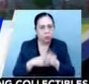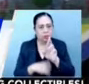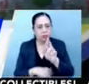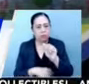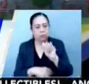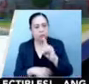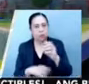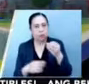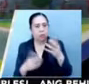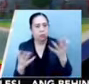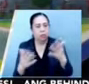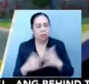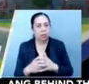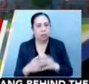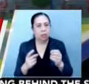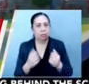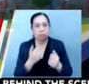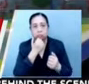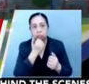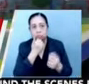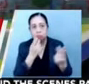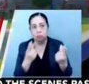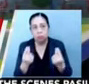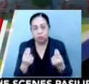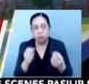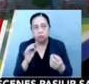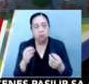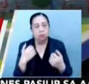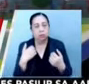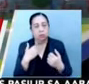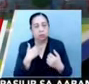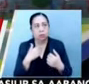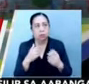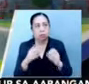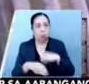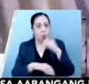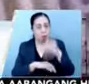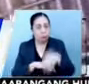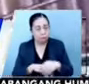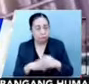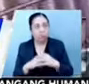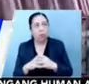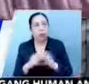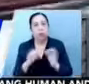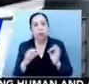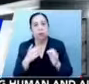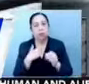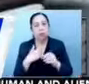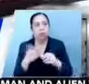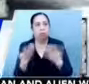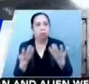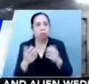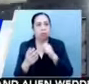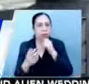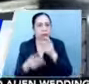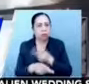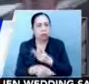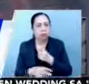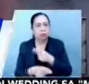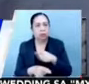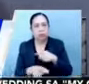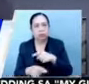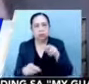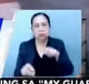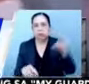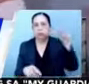ng lapses, nagkaroon nga ba ng pagmamalabis, nagkaroon nga ba ng negligence of supervision, at titingnan natin